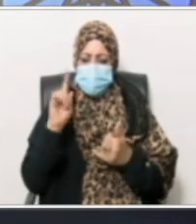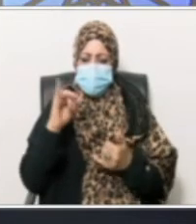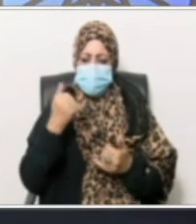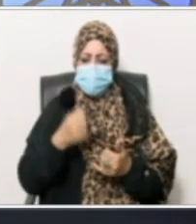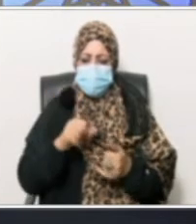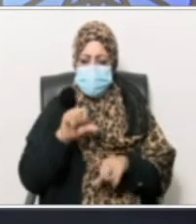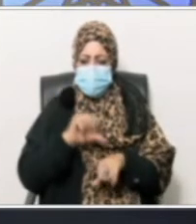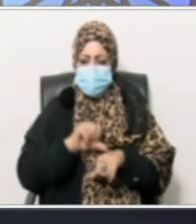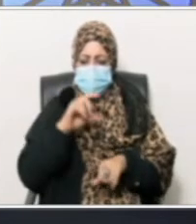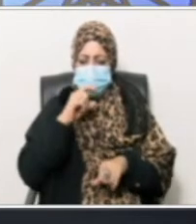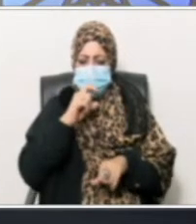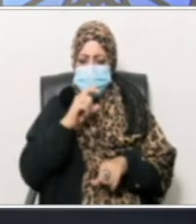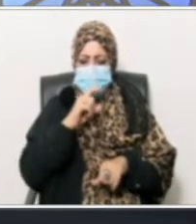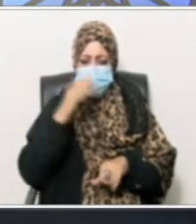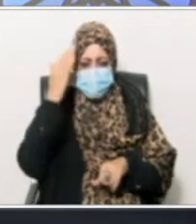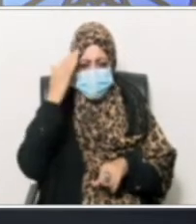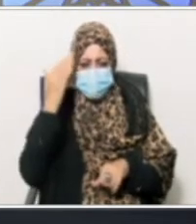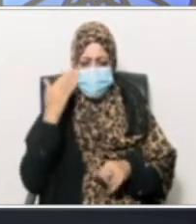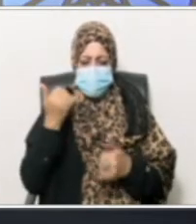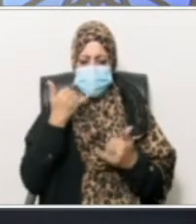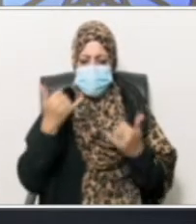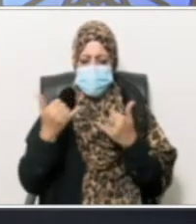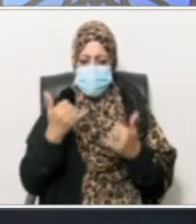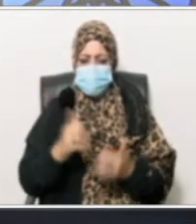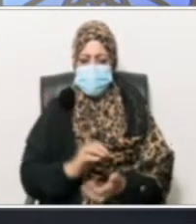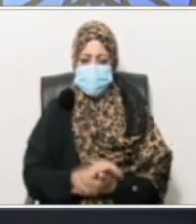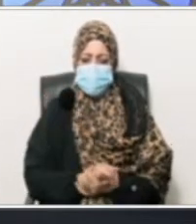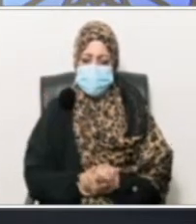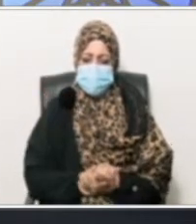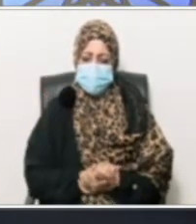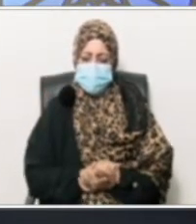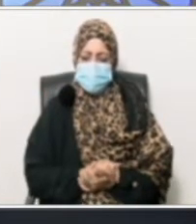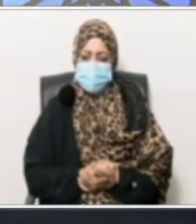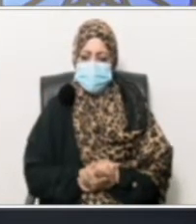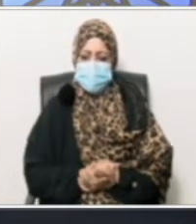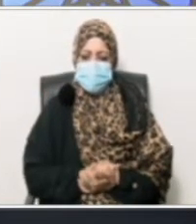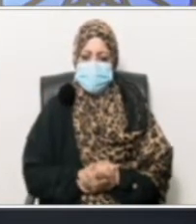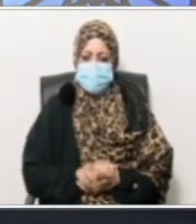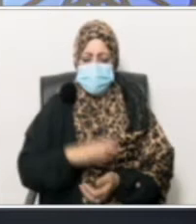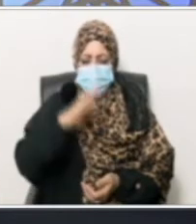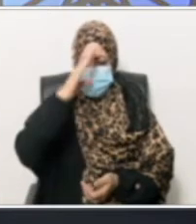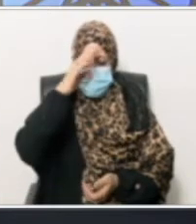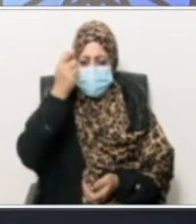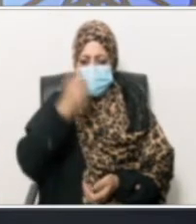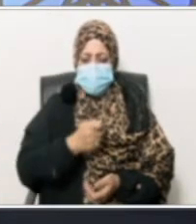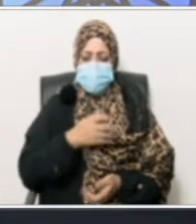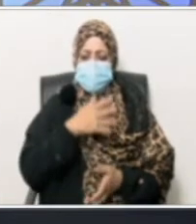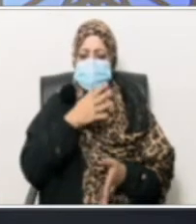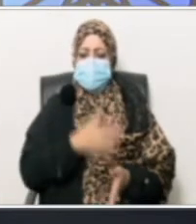نعم تفضلي. ام محمد ايوه السلام عليكم شيخ. تفضلي نعم انت على الهواء.